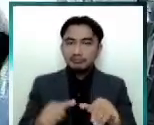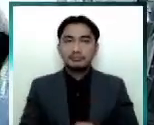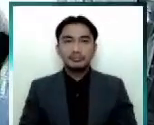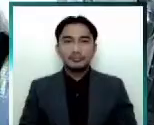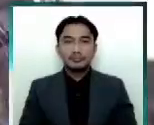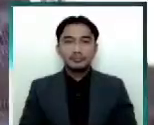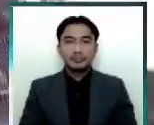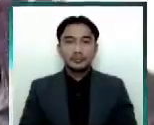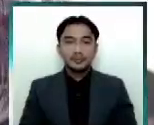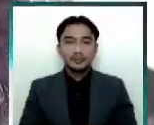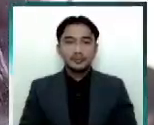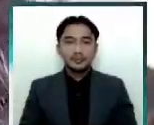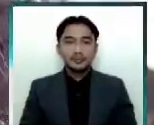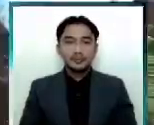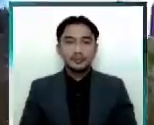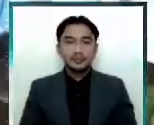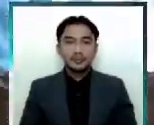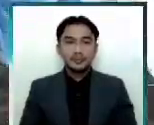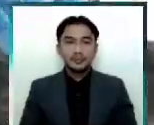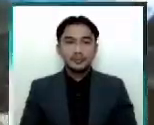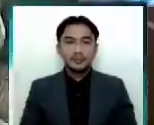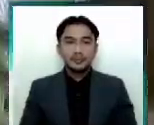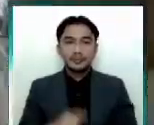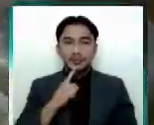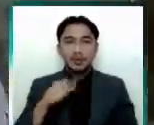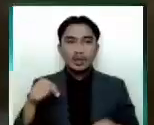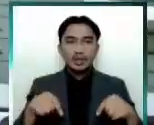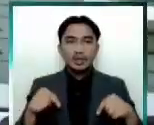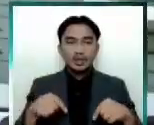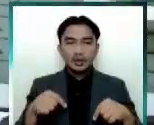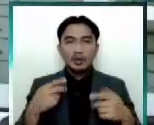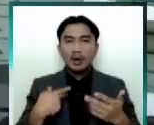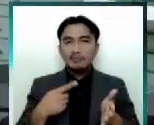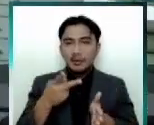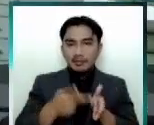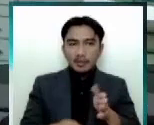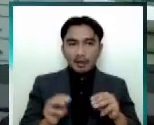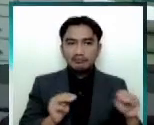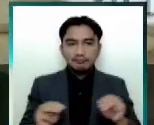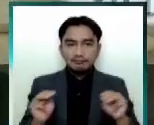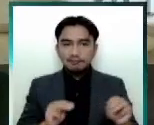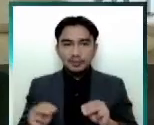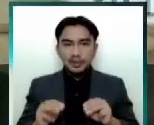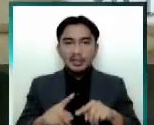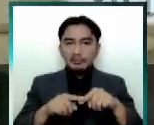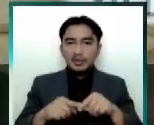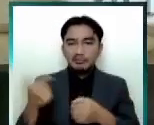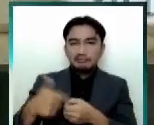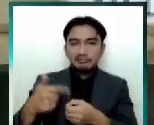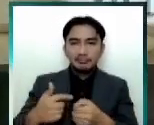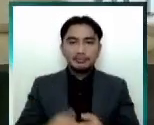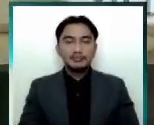merong effect no sa ating mga agricultural commodities. Sabi naman ng Department of Agriculture, patuloy silang naghahanap